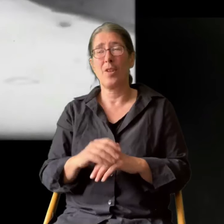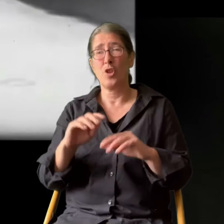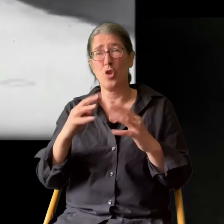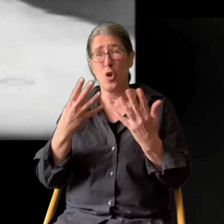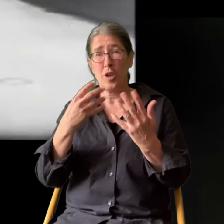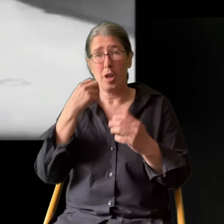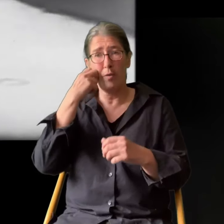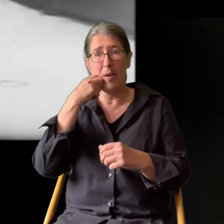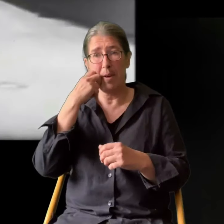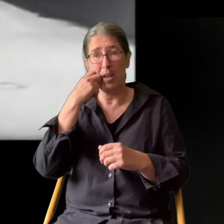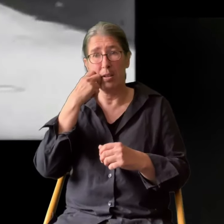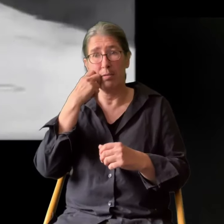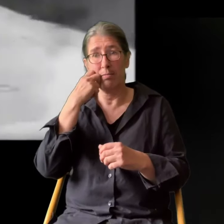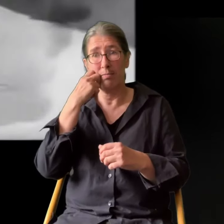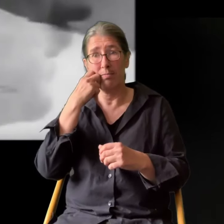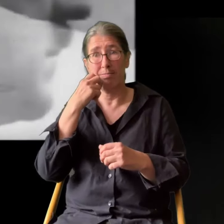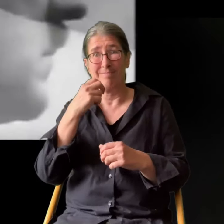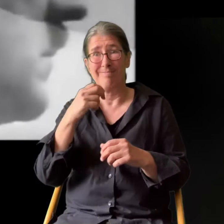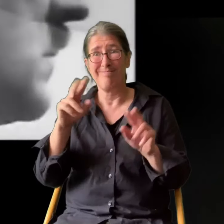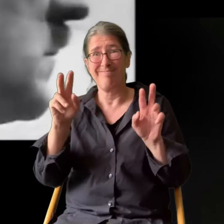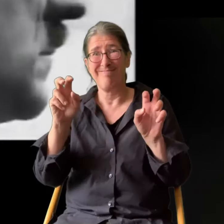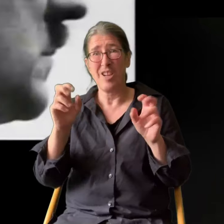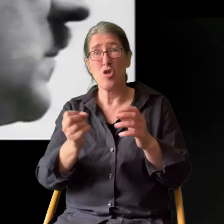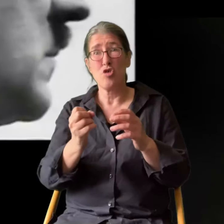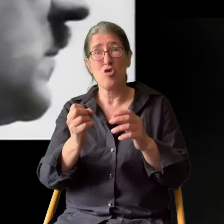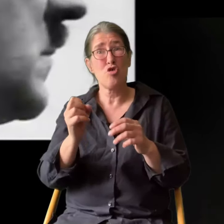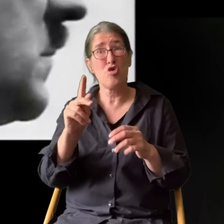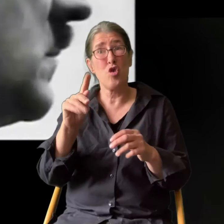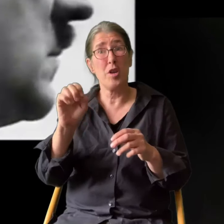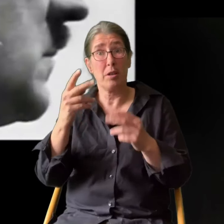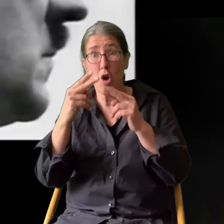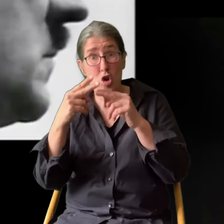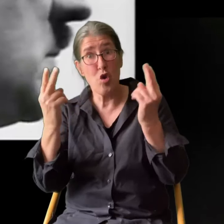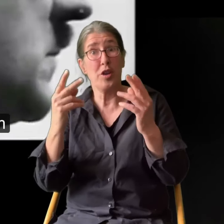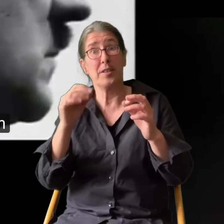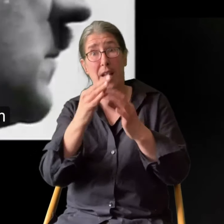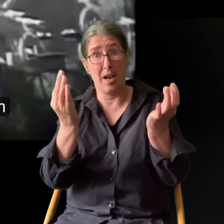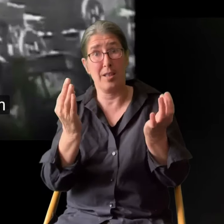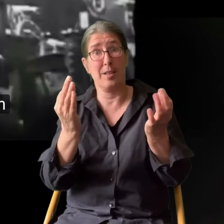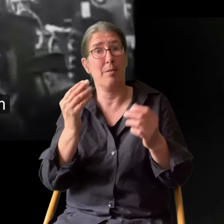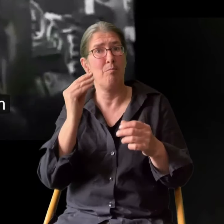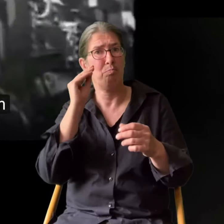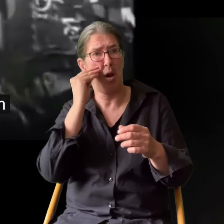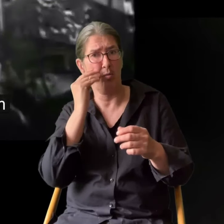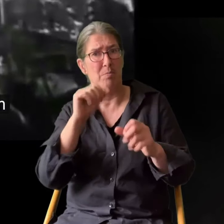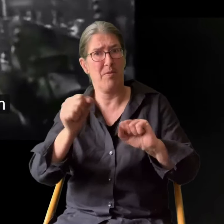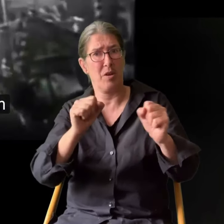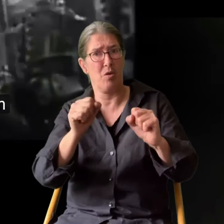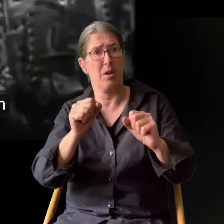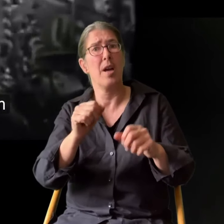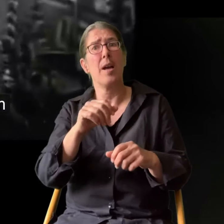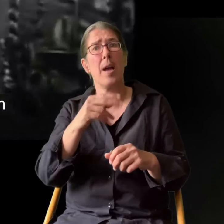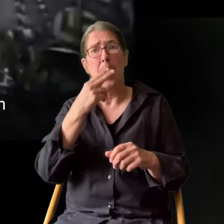Der 9. November. Kulttag der braunen Bewegung. Hitlers Putsch zum heldischen Mythos verklärt.